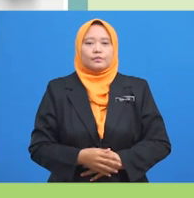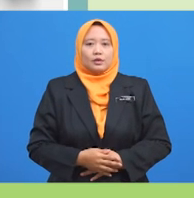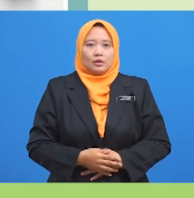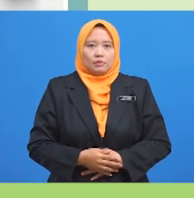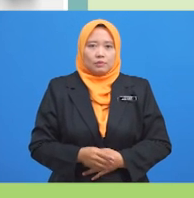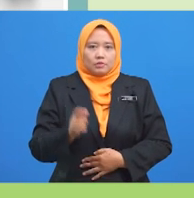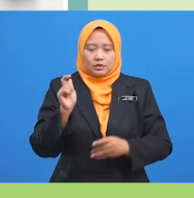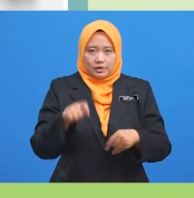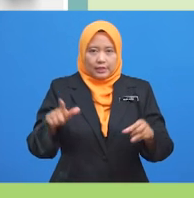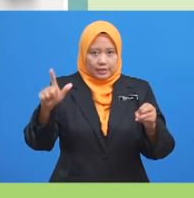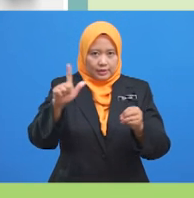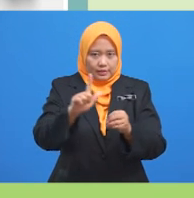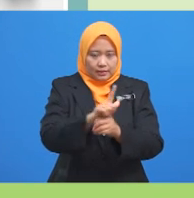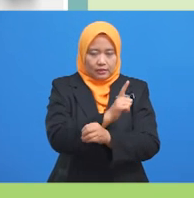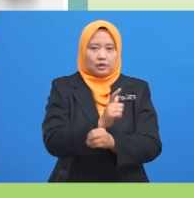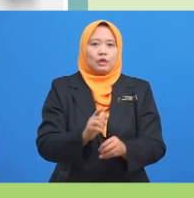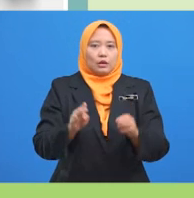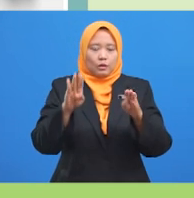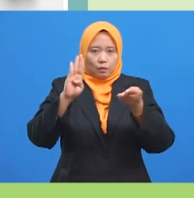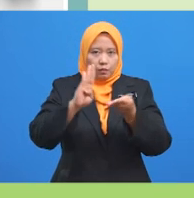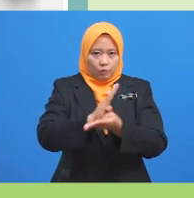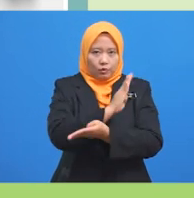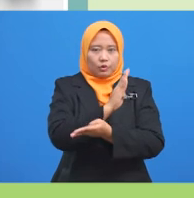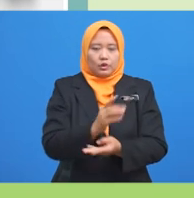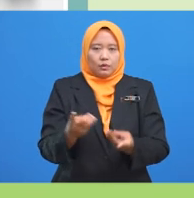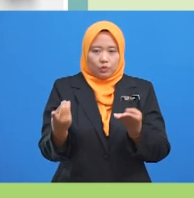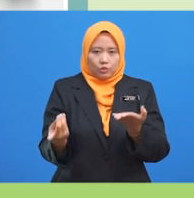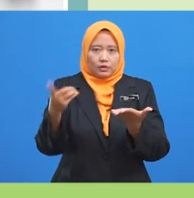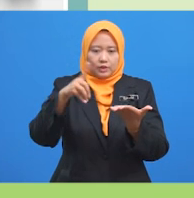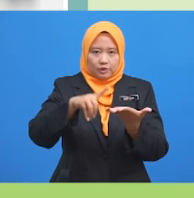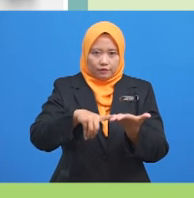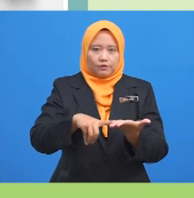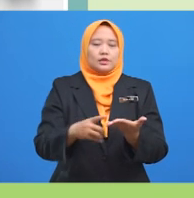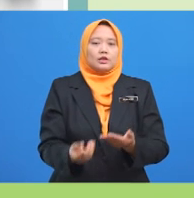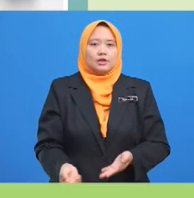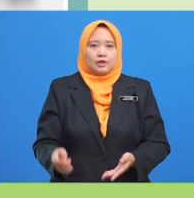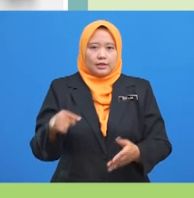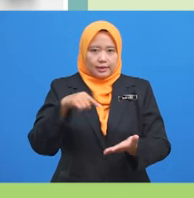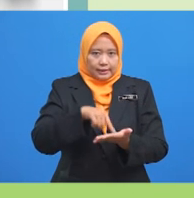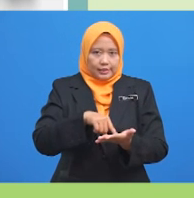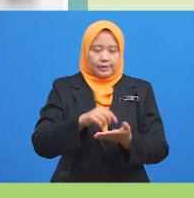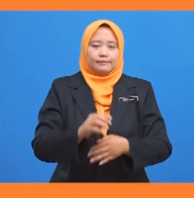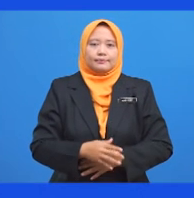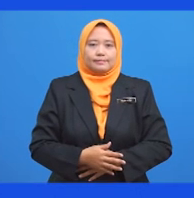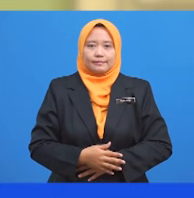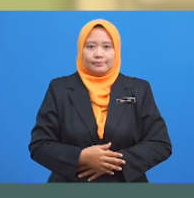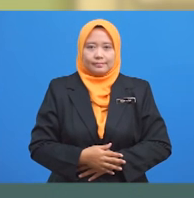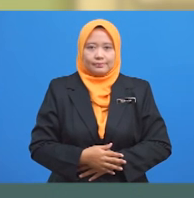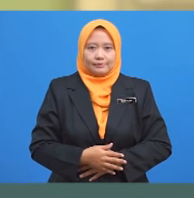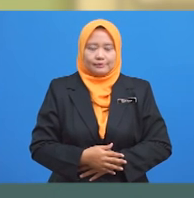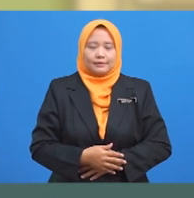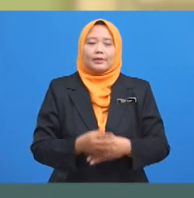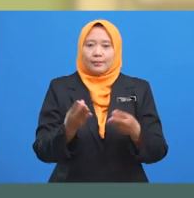tersebut. Ibu bapa dan penonton lain juga digalakkan mendaftar kehadiran anda.